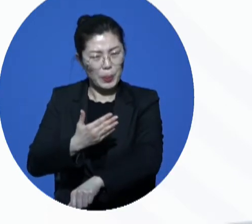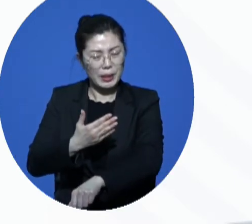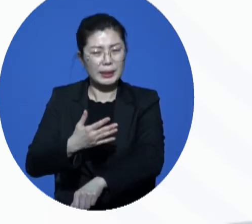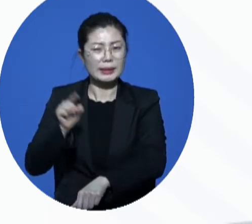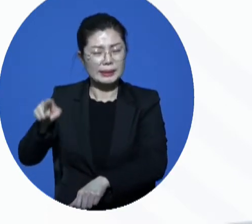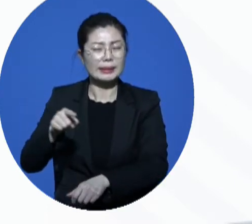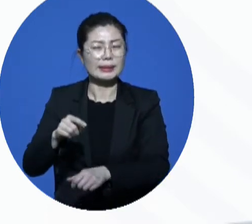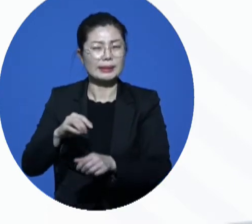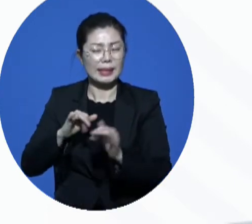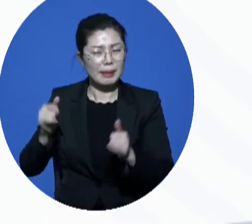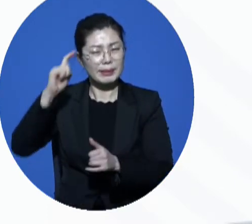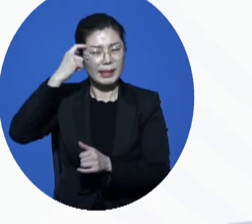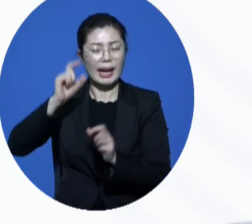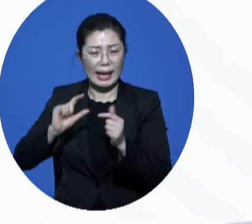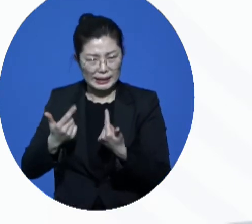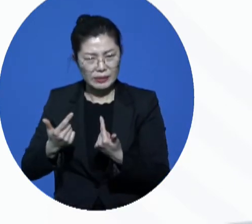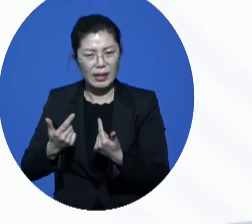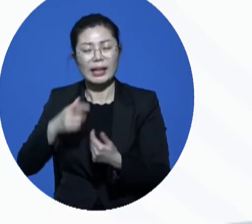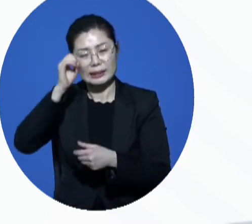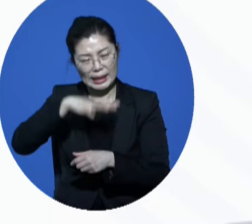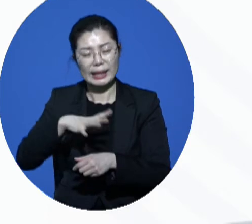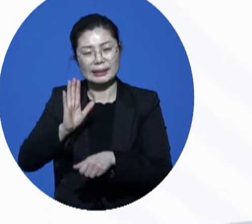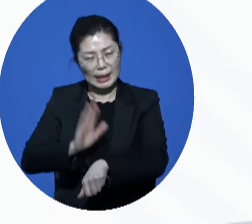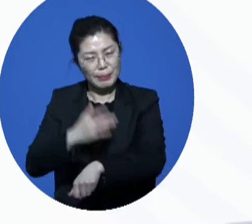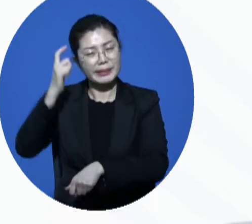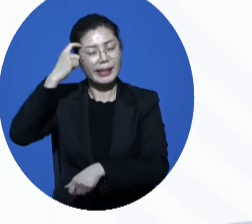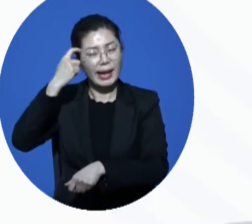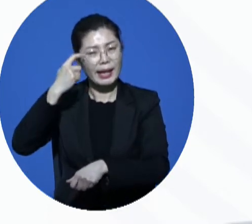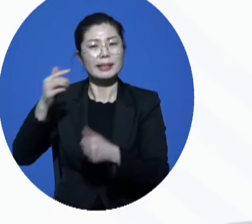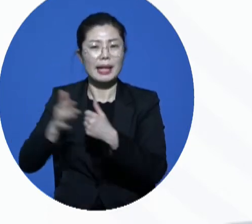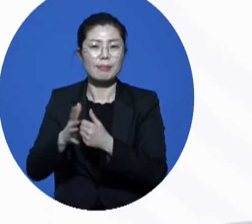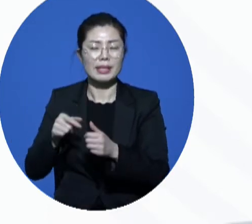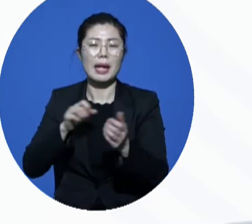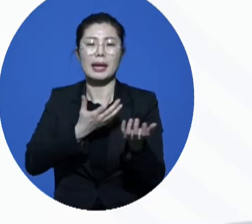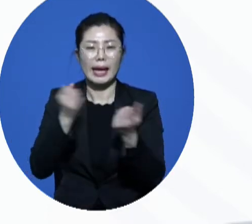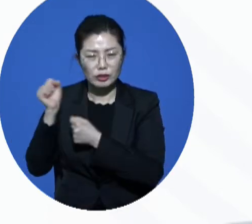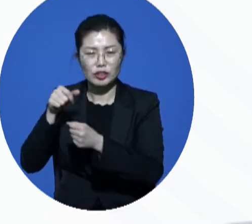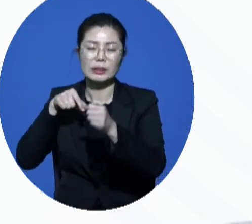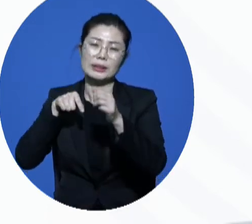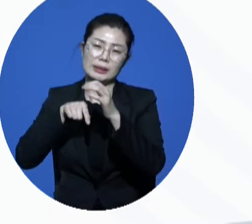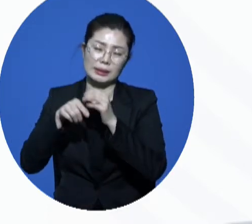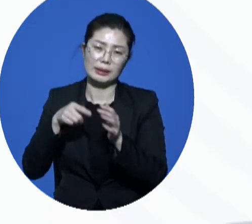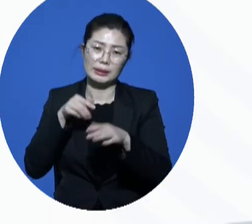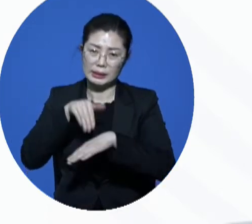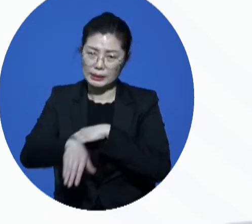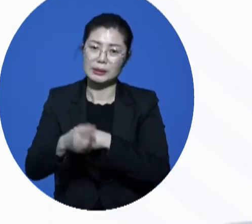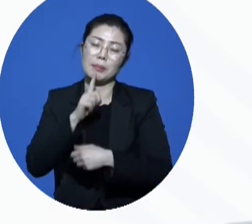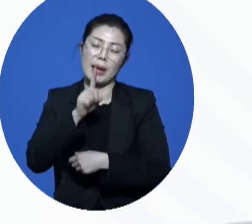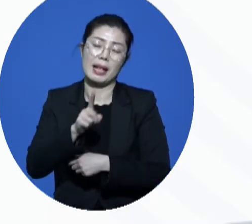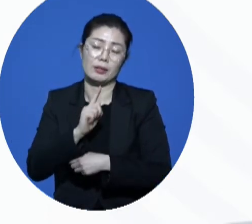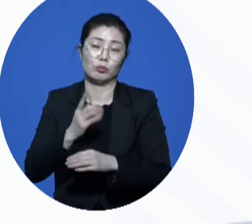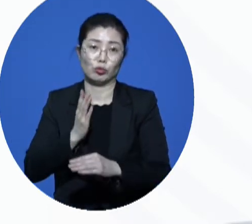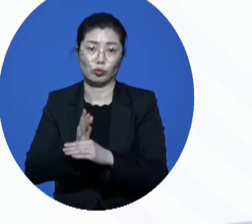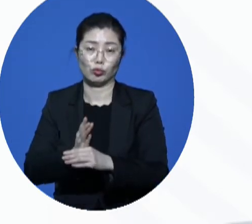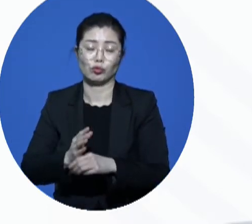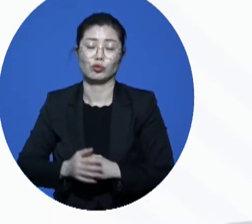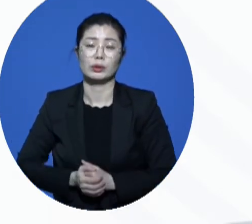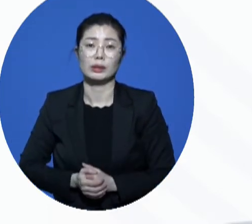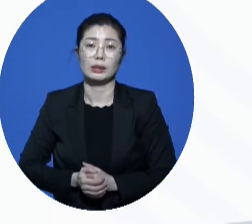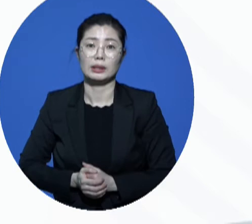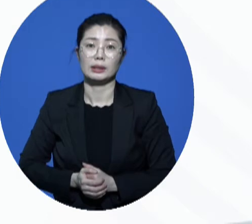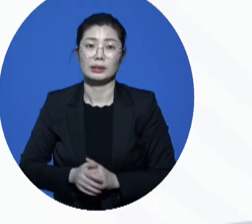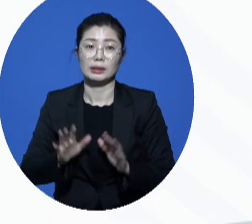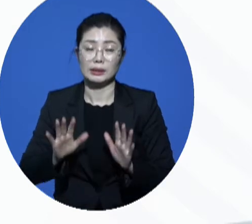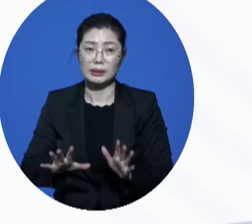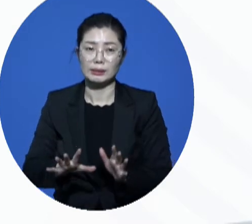아니다. 장여성 공감해서 회유했다라는 방식으로 호도하고 있는 것이죠. 또 하나 백신의